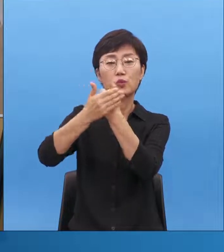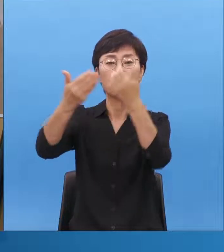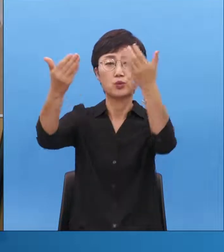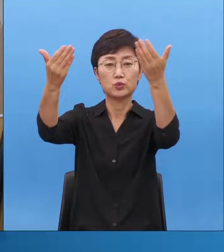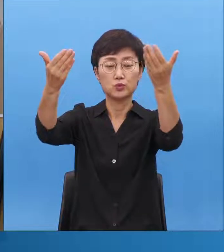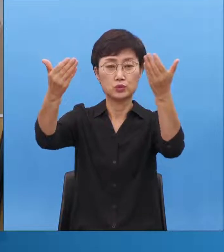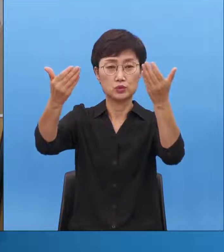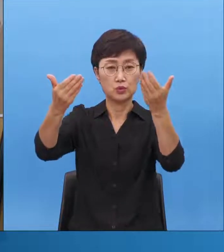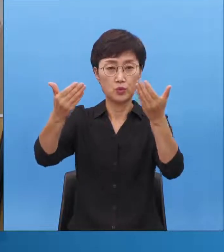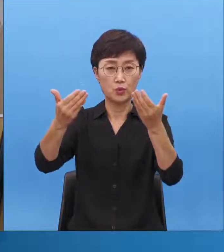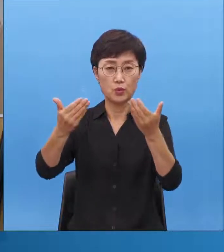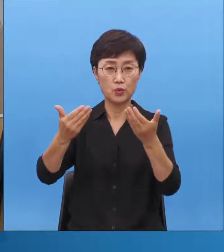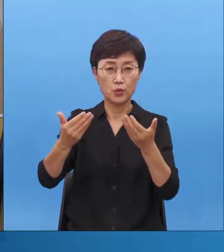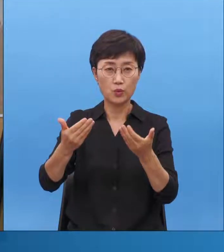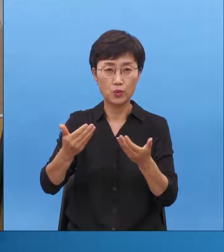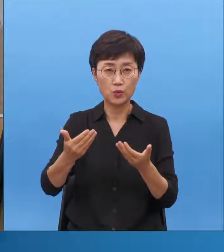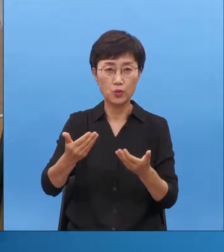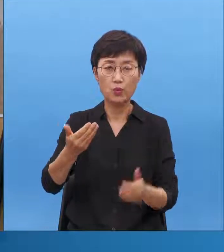도와주시고